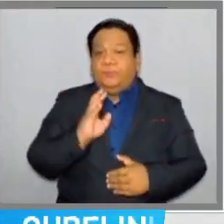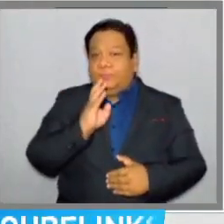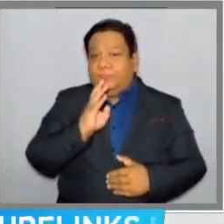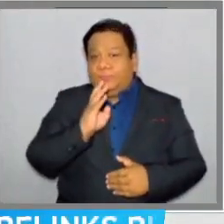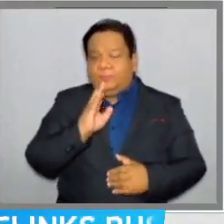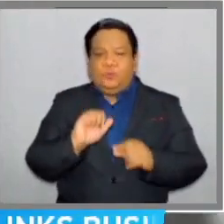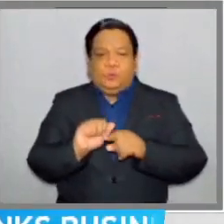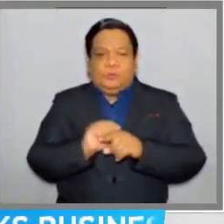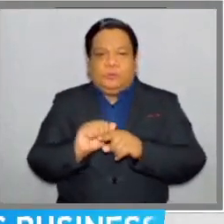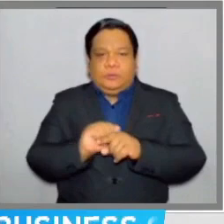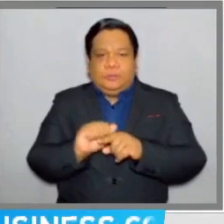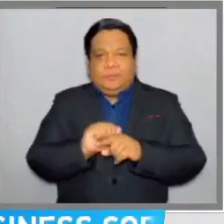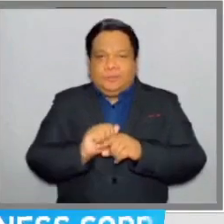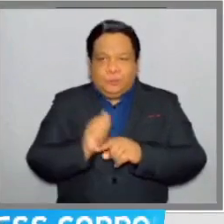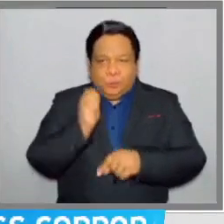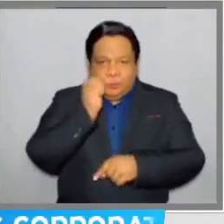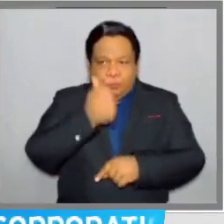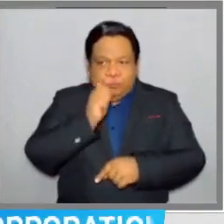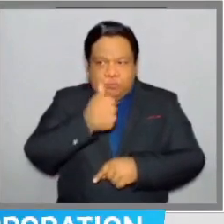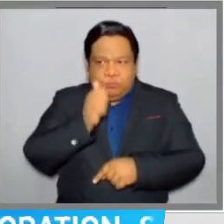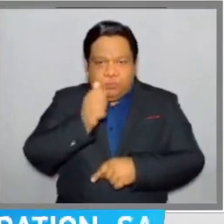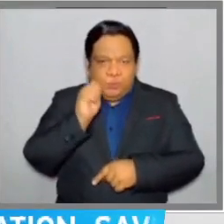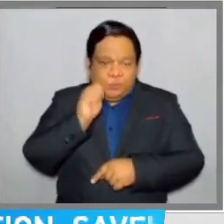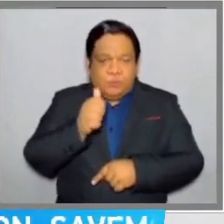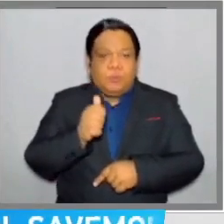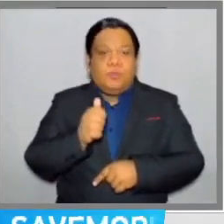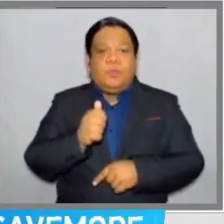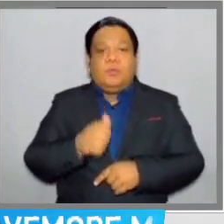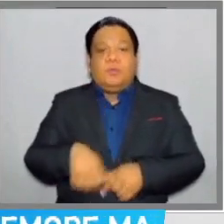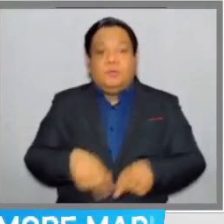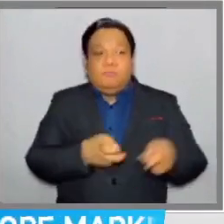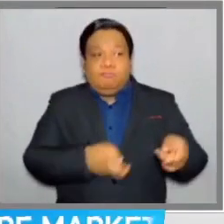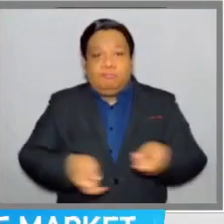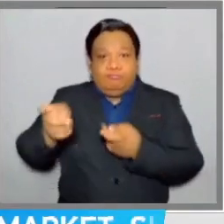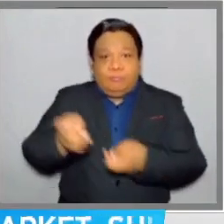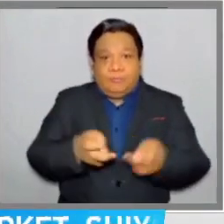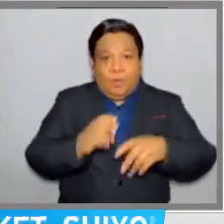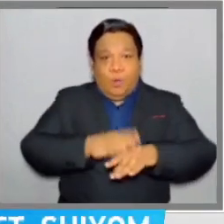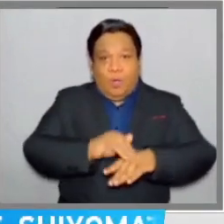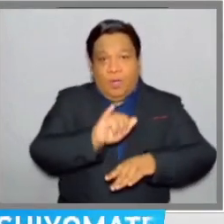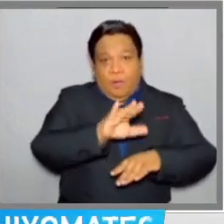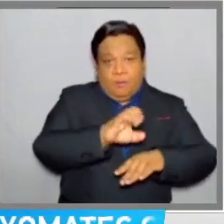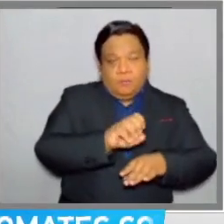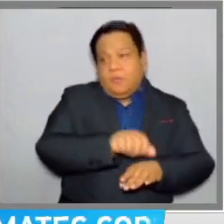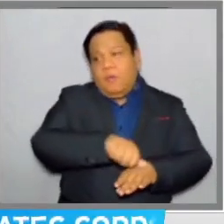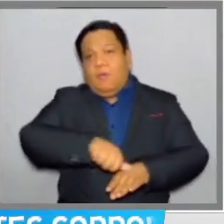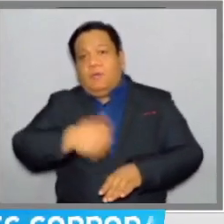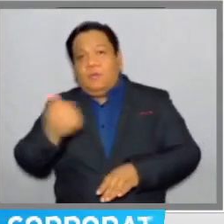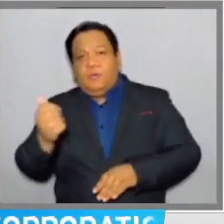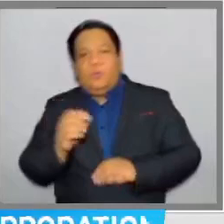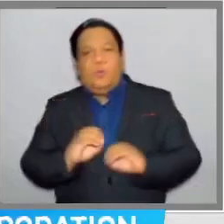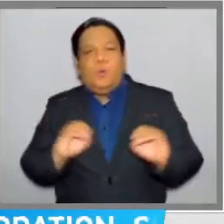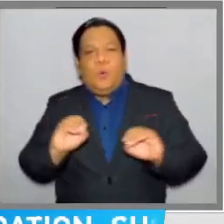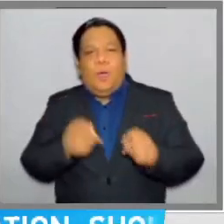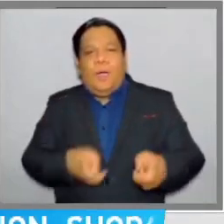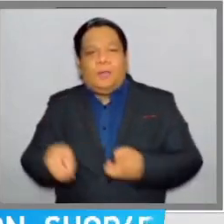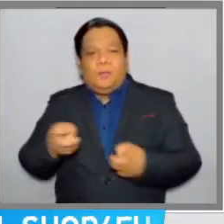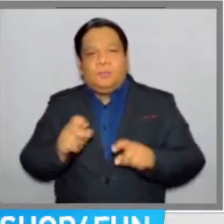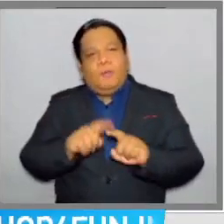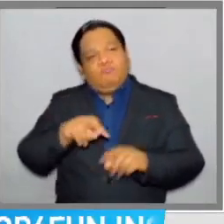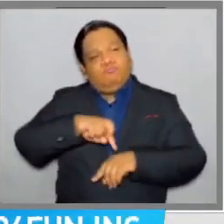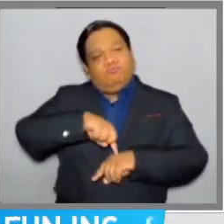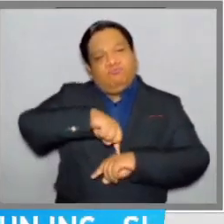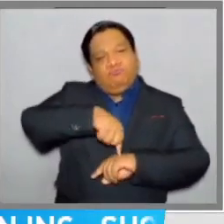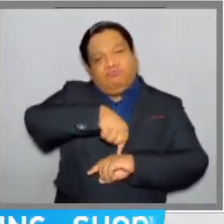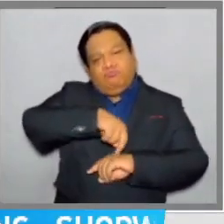that, na on ice, we have off-ice training. So more on yung rotations and